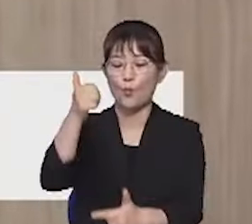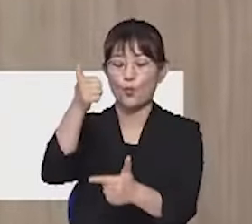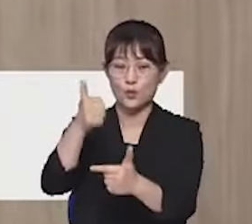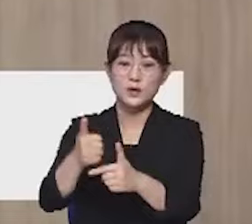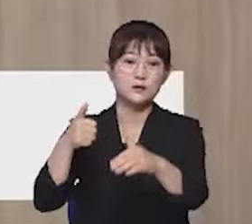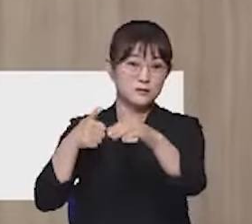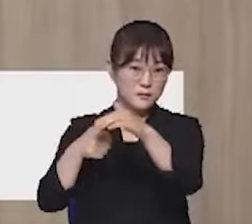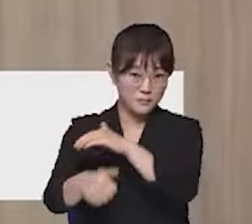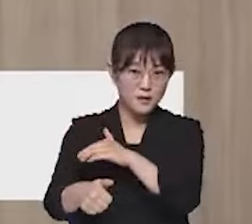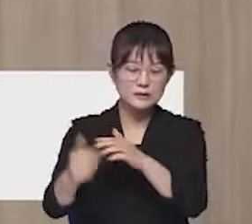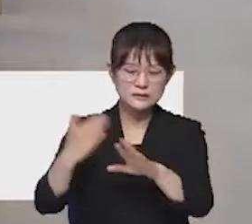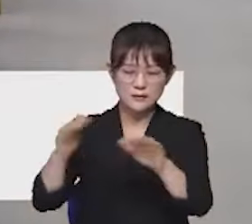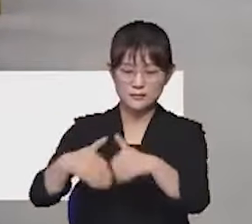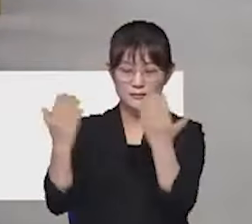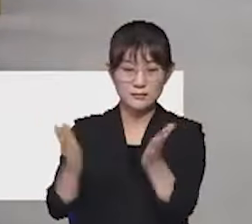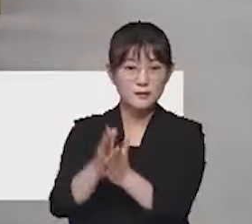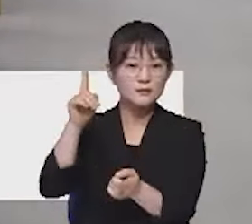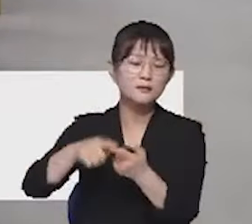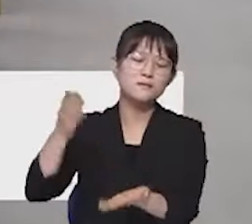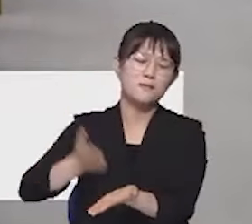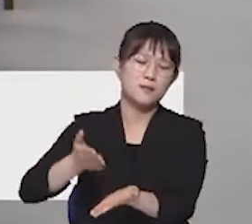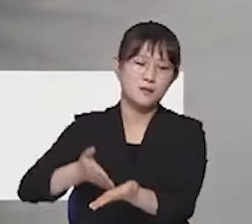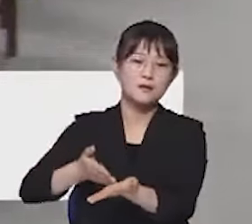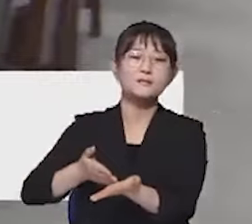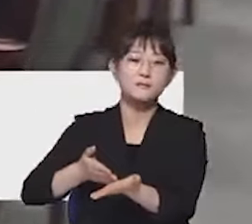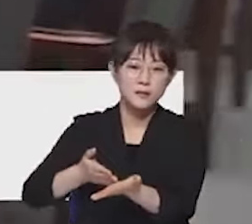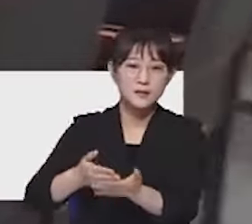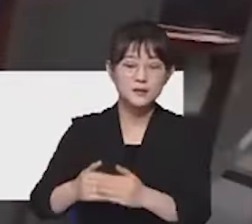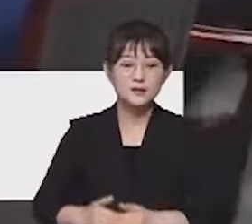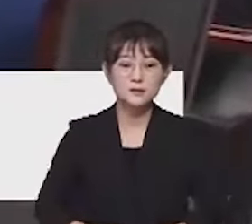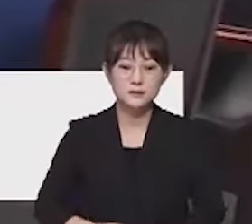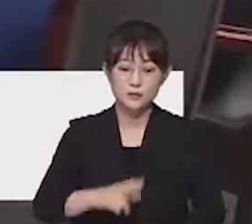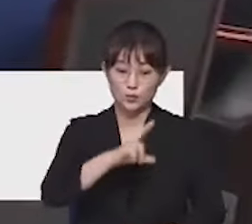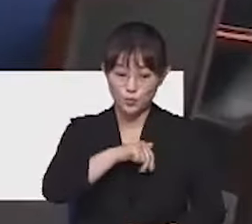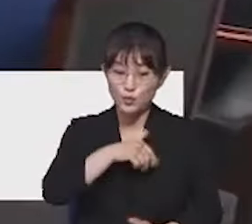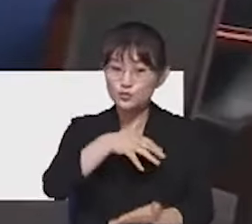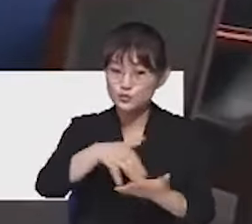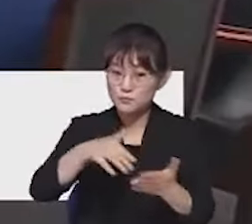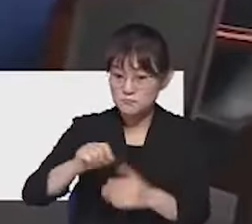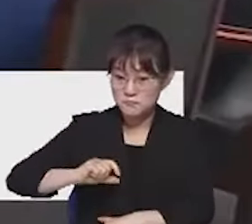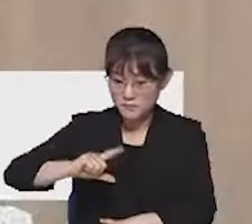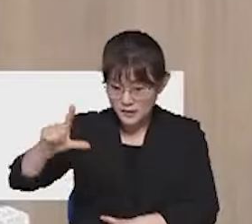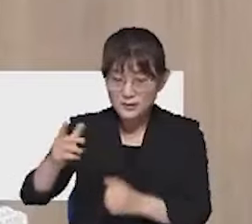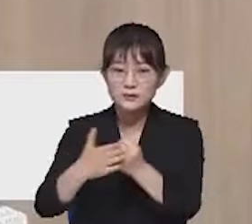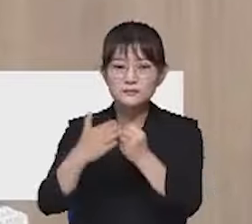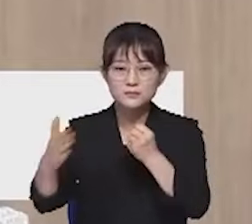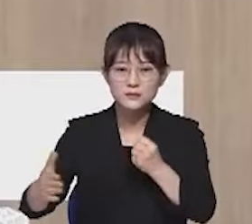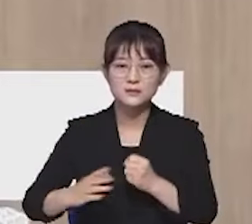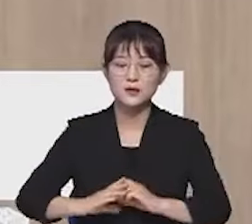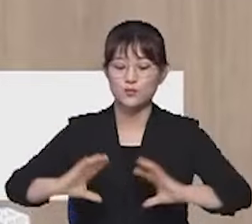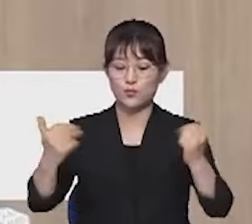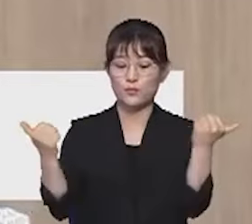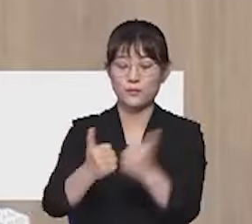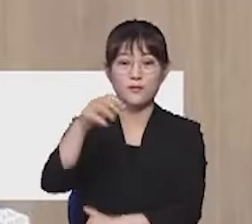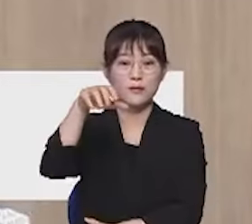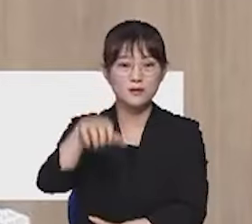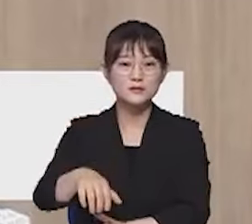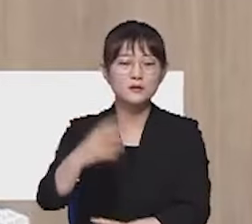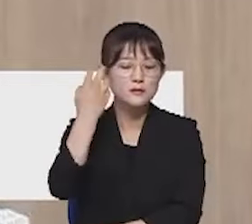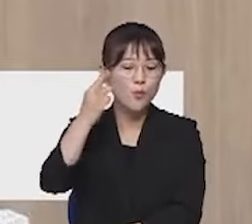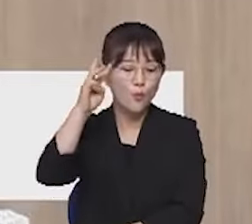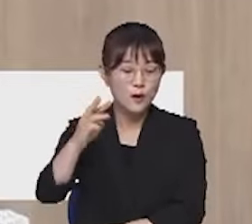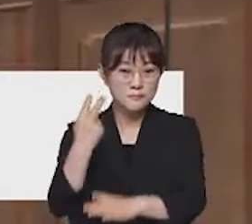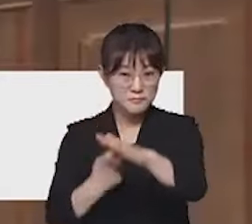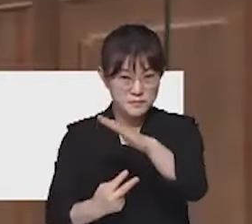호남을 대표하는 정당이라는 점을 강조했습니다. 의석수를 바탕으로 국회에서부터 영광의 정책 비전을